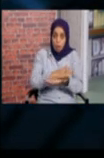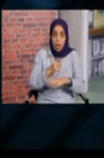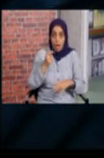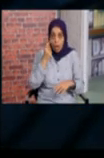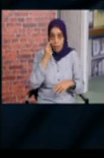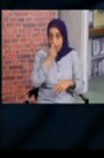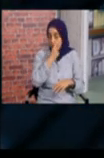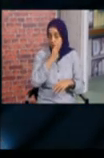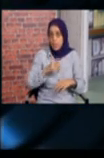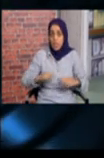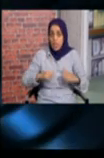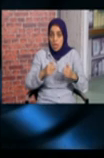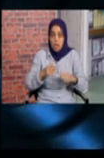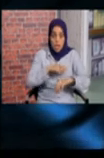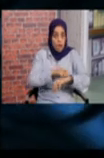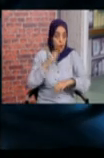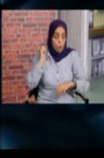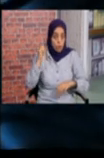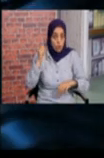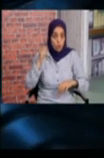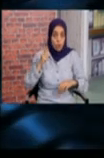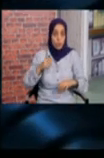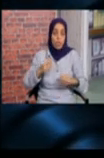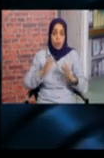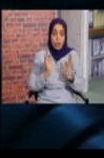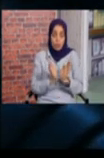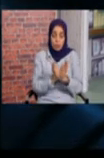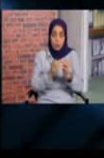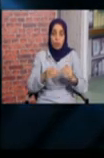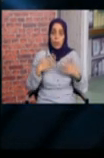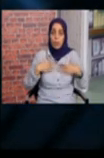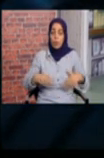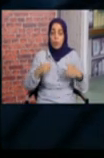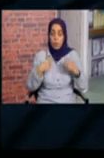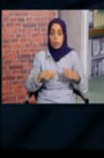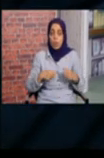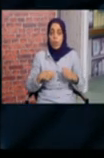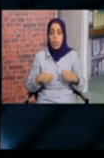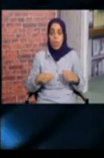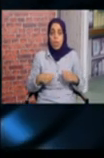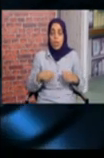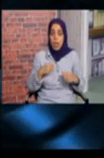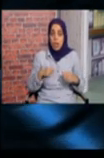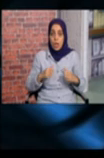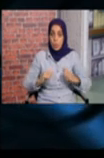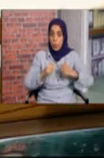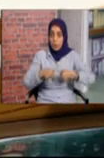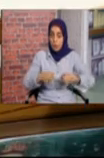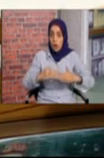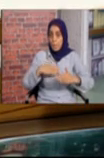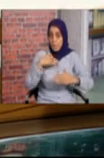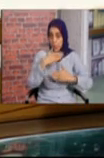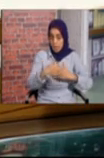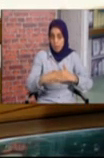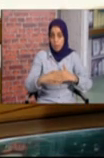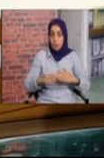إلى المستشفيات التابعة لإدارة الخدمات الطبية بالقوات المسلحة. المبادره استاذ محمد تقدر انها تقدم يعني او او